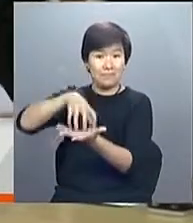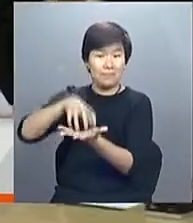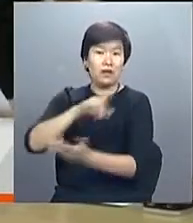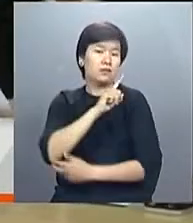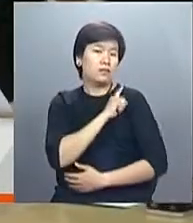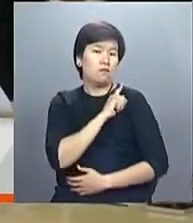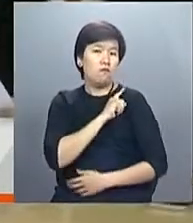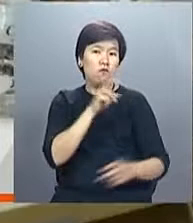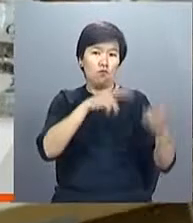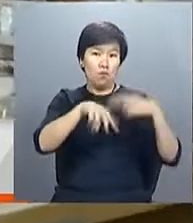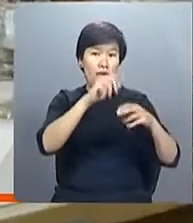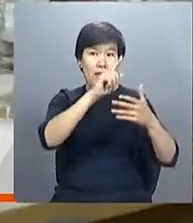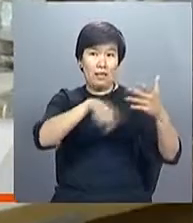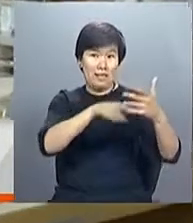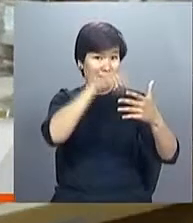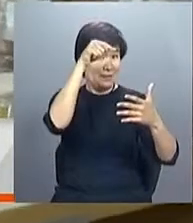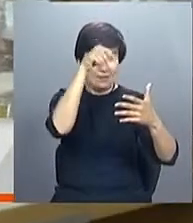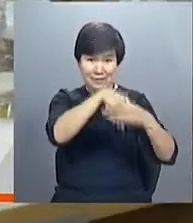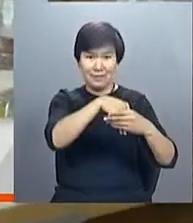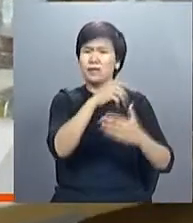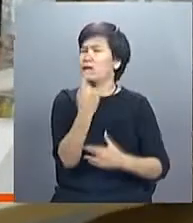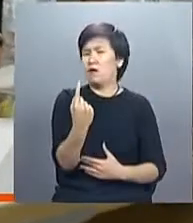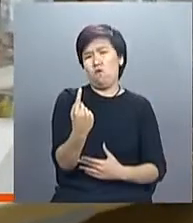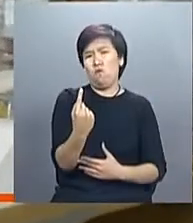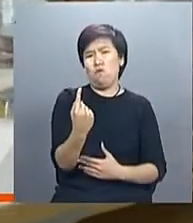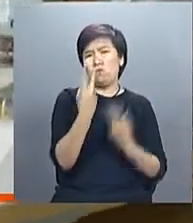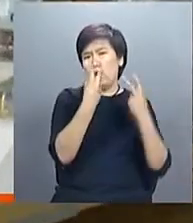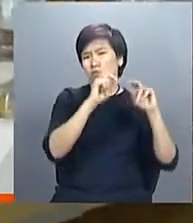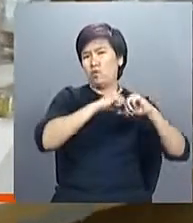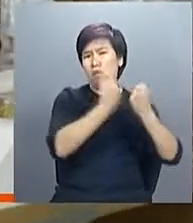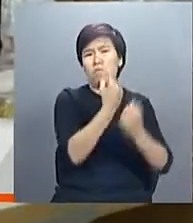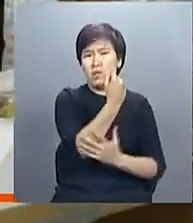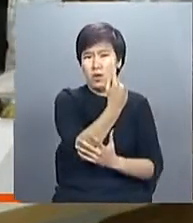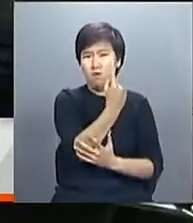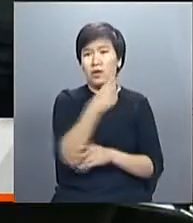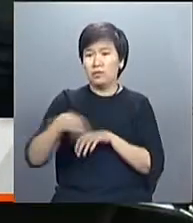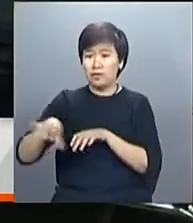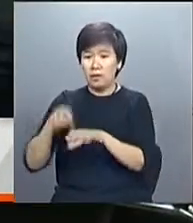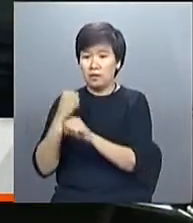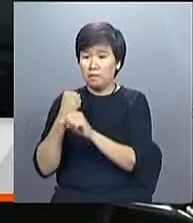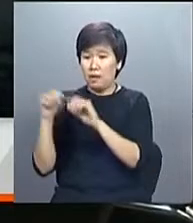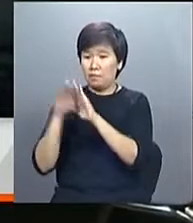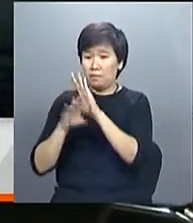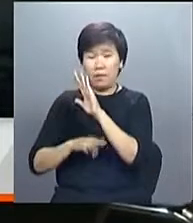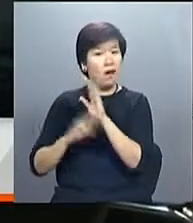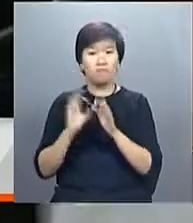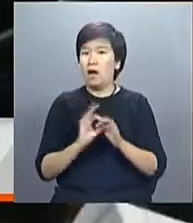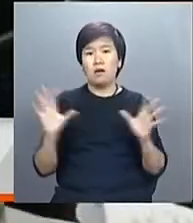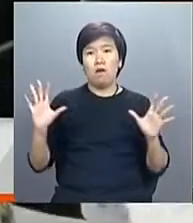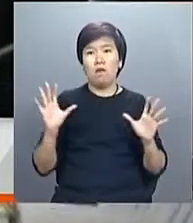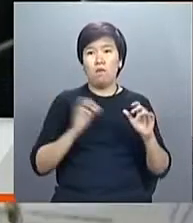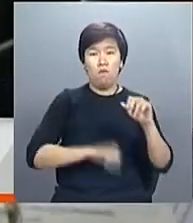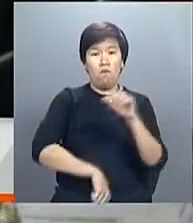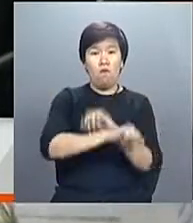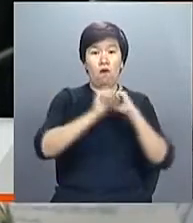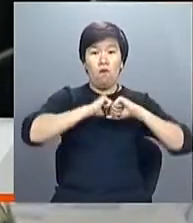ดูแลการเลือกตั้งเท่านั้นนะคะไม่มีอำนาจยุ่งเกี่ยวกับการบริหารงานของสมาคมฟุตบอลค่ะโด